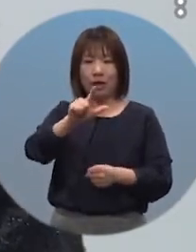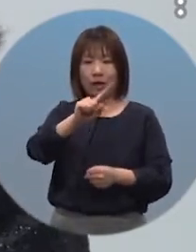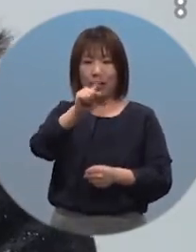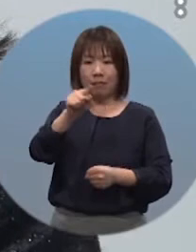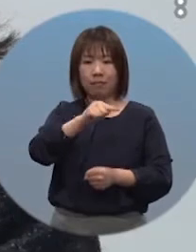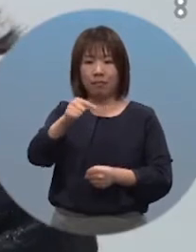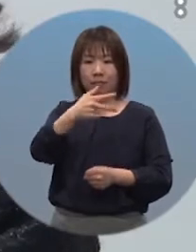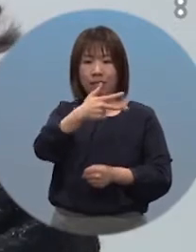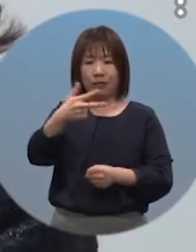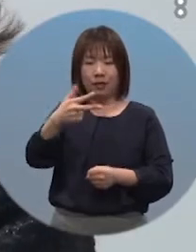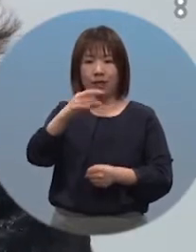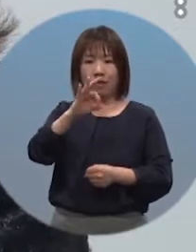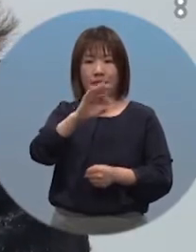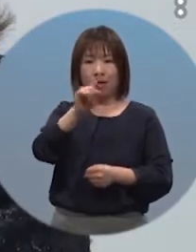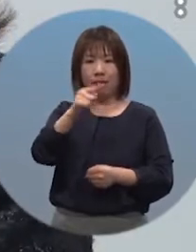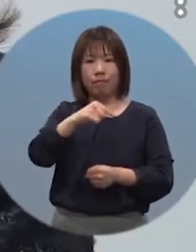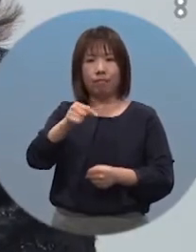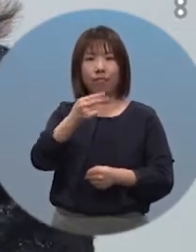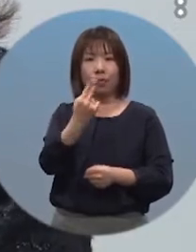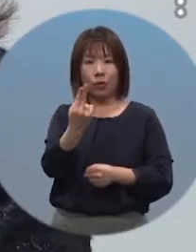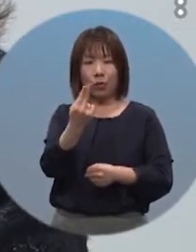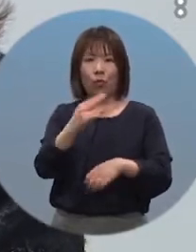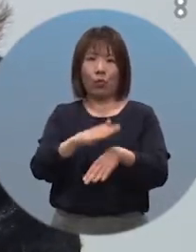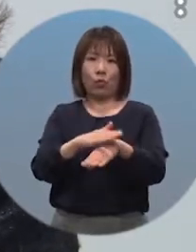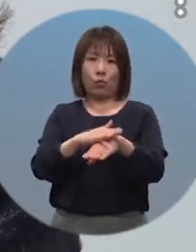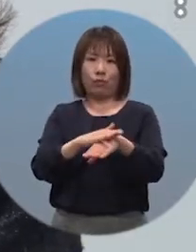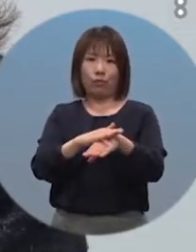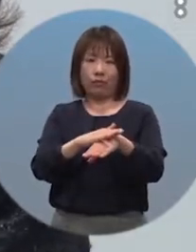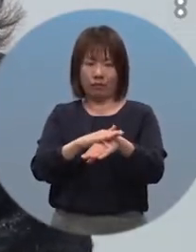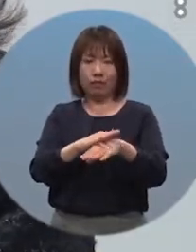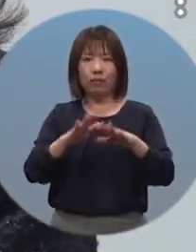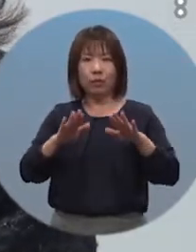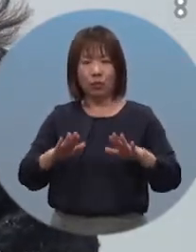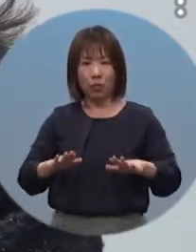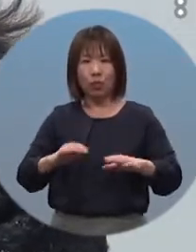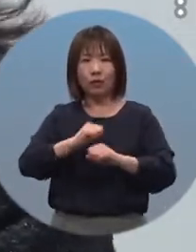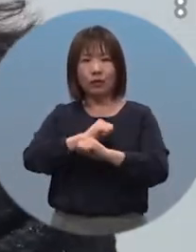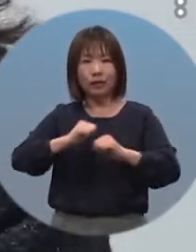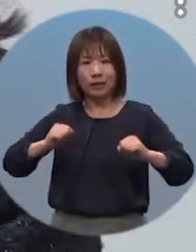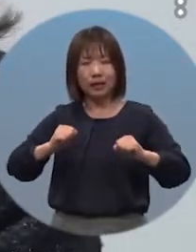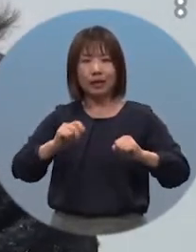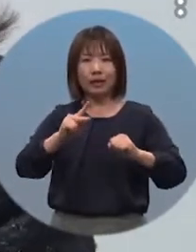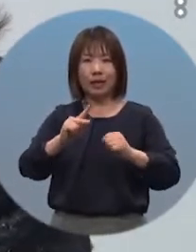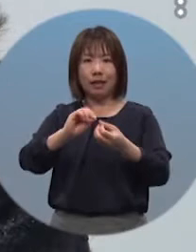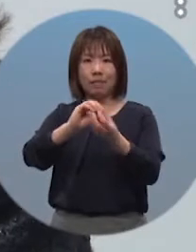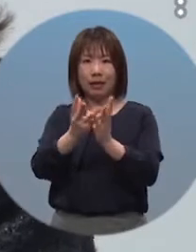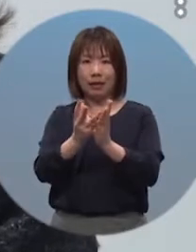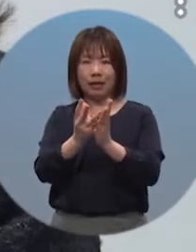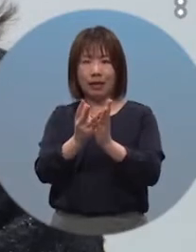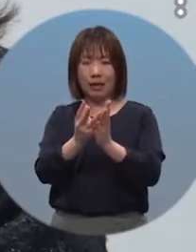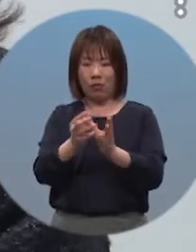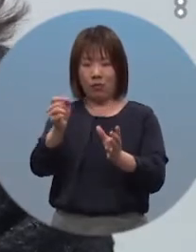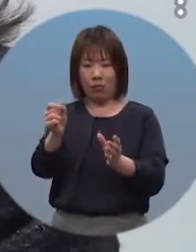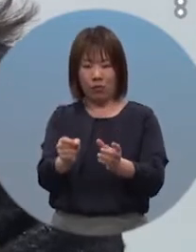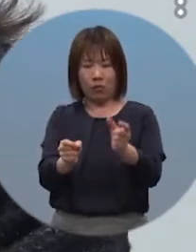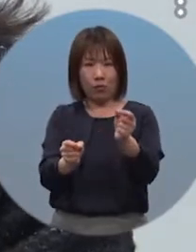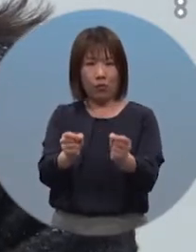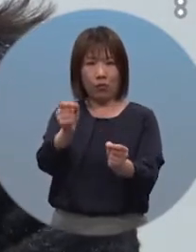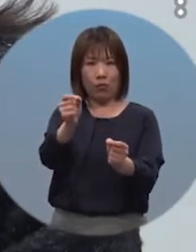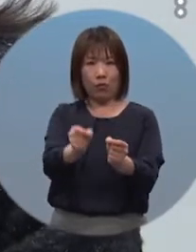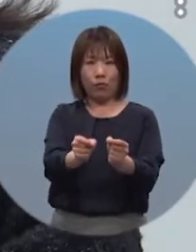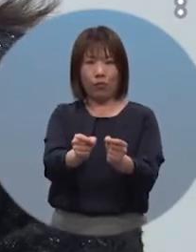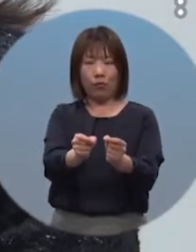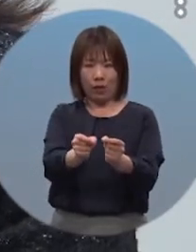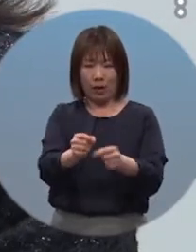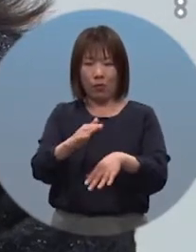でもこれは生の生花ですので集中関係を構えながらあの四隅の変化を楽しむ